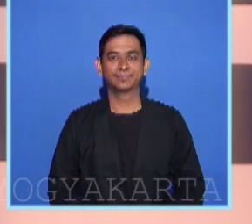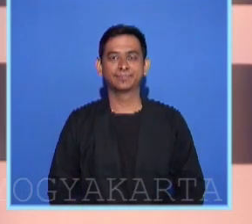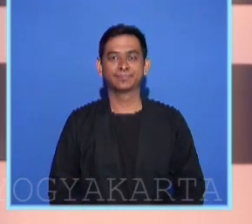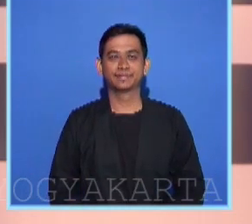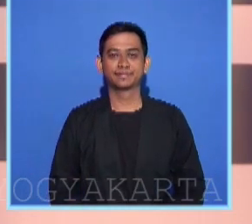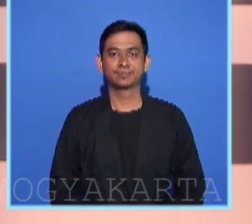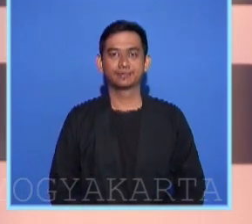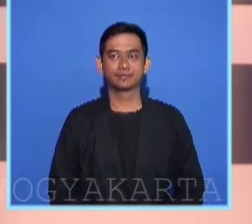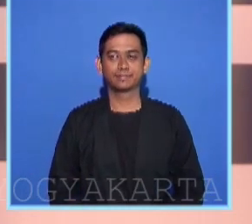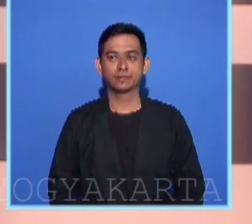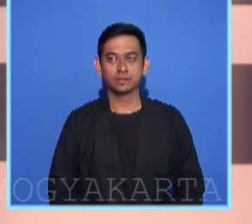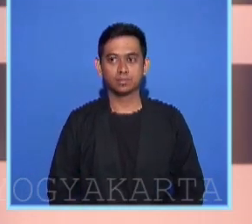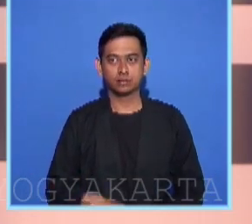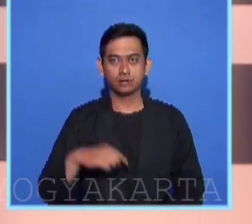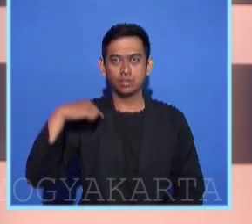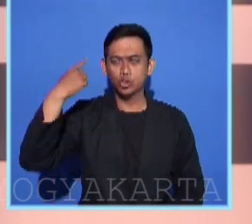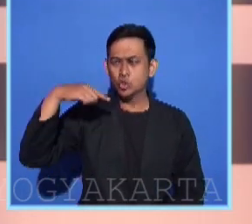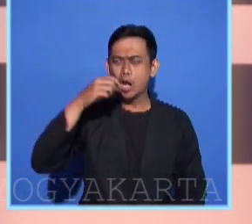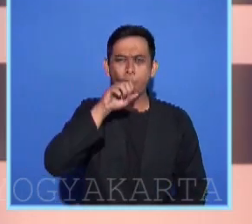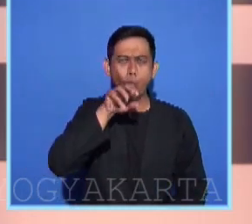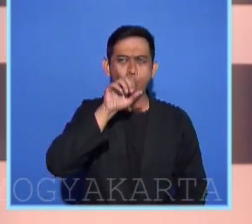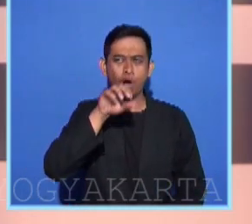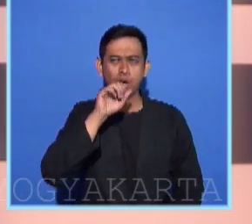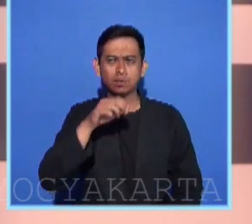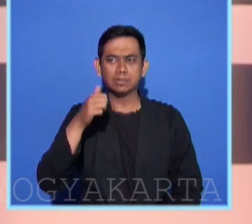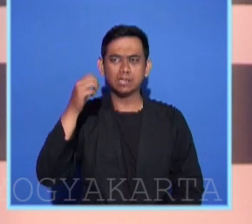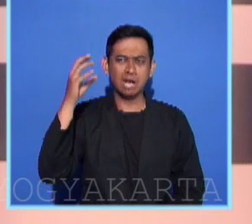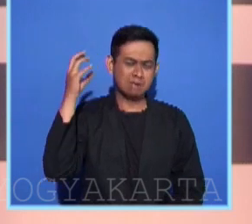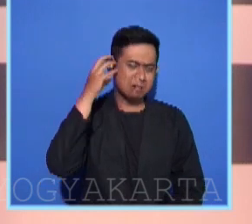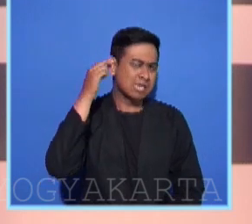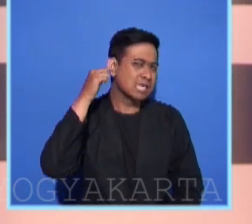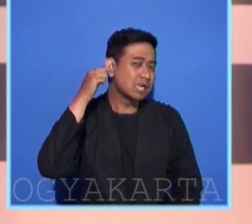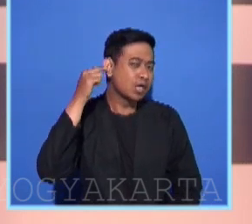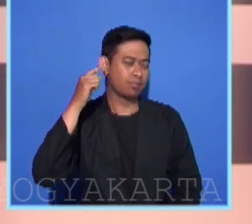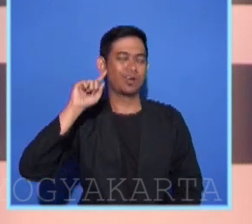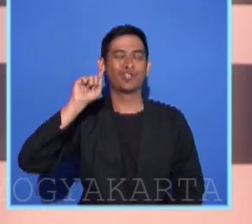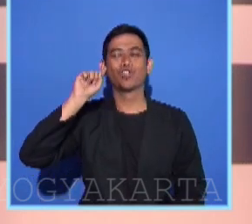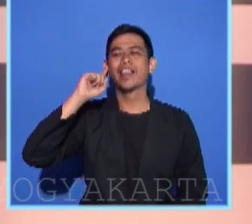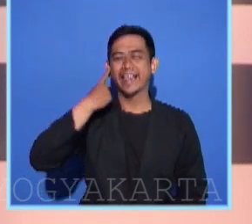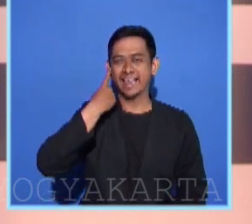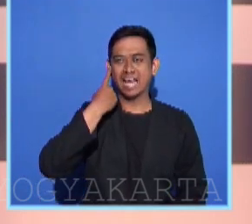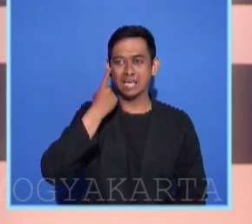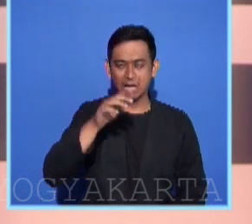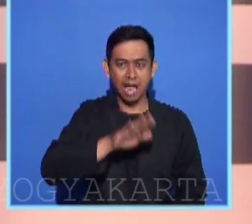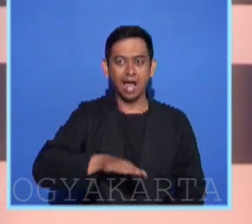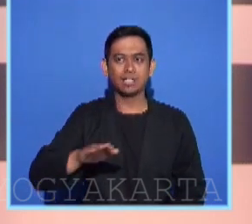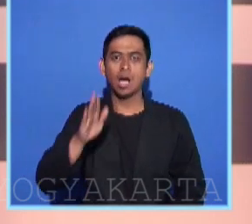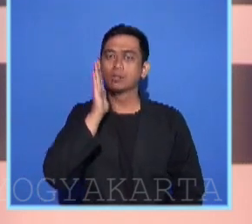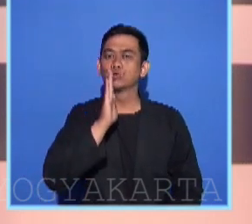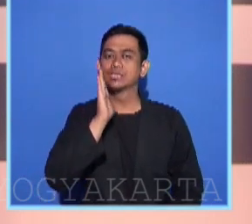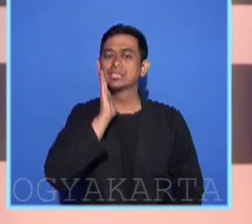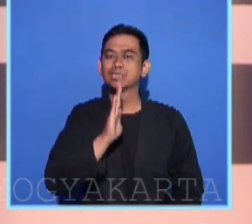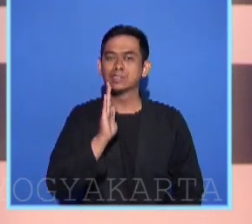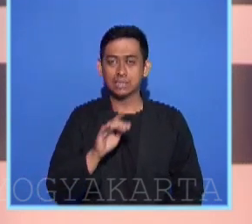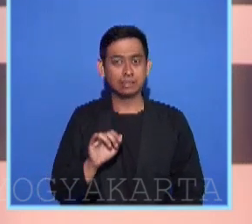paparan Suara bising dapat menyebabkan gangguan pendengaran hingga tuli permanen bahkan anak-anak dan remaja paling rentan